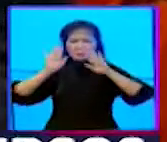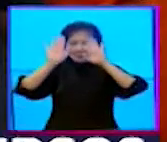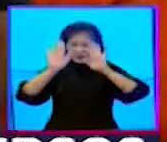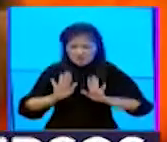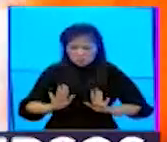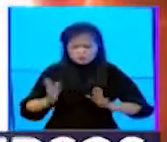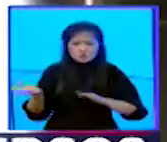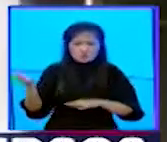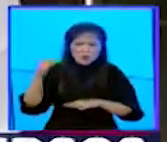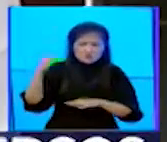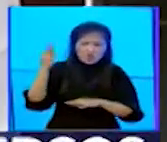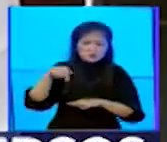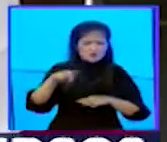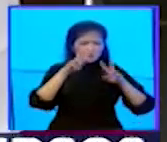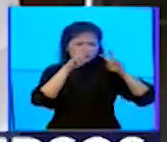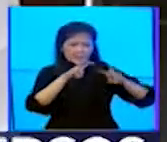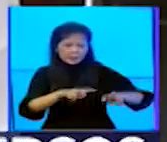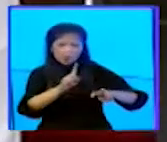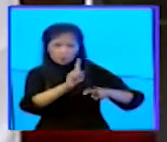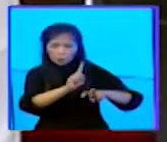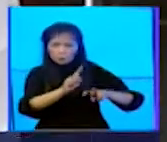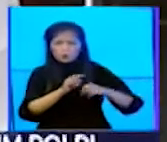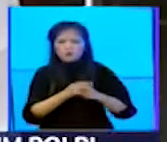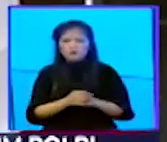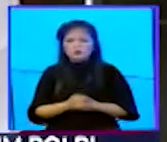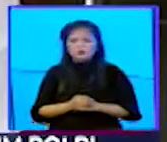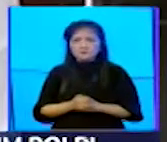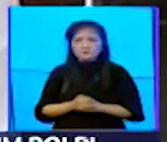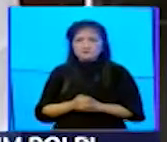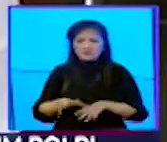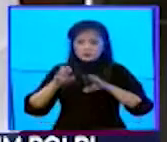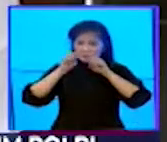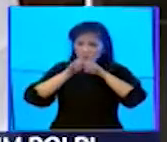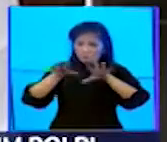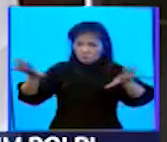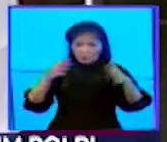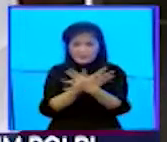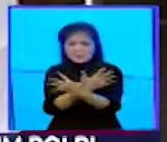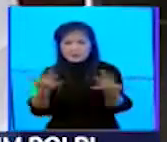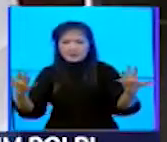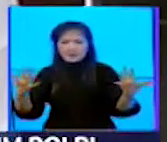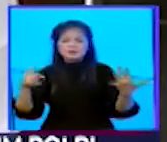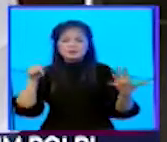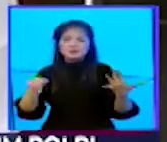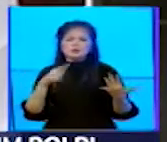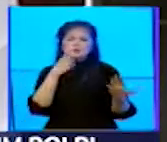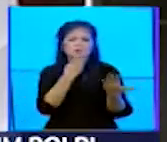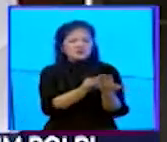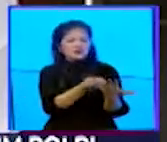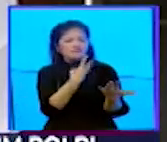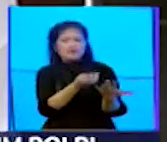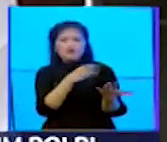tertentu. Bagi masyarakat, kalau berita itu diterima dari WhatsApp, mesti